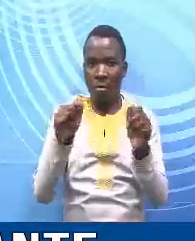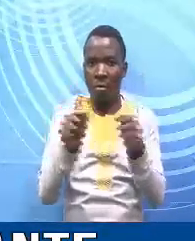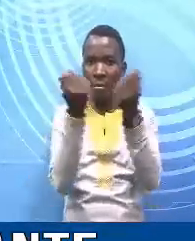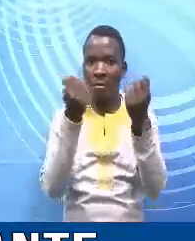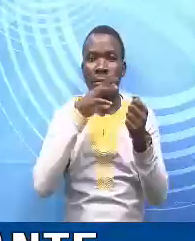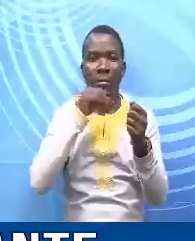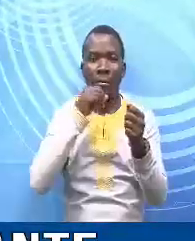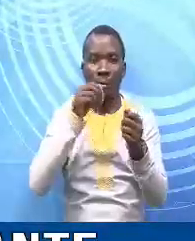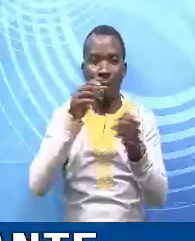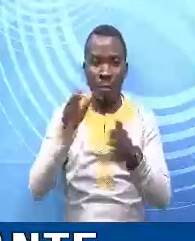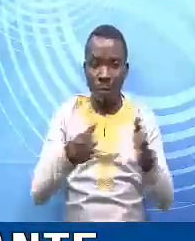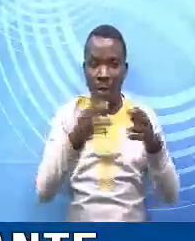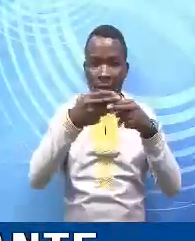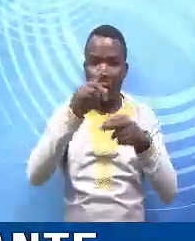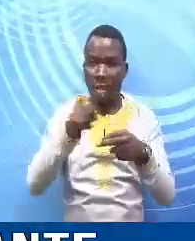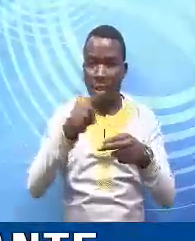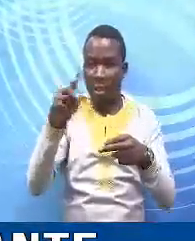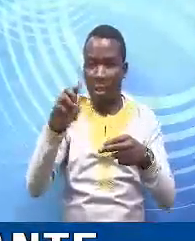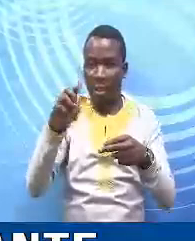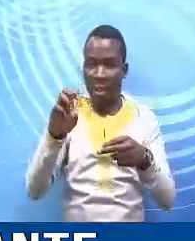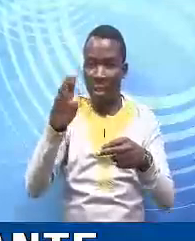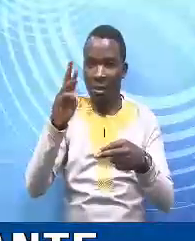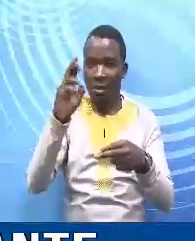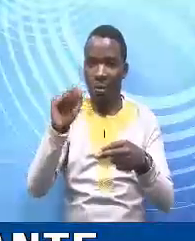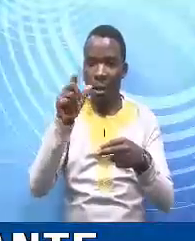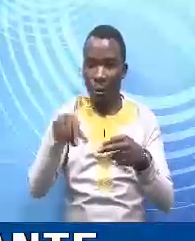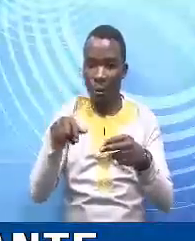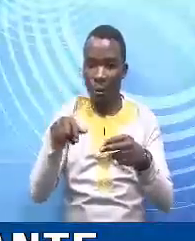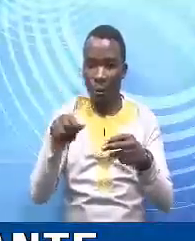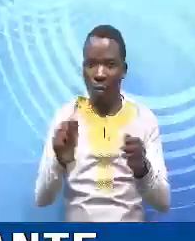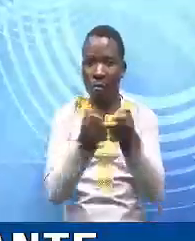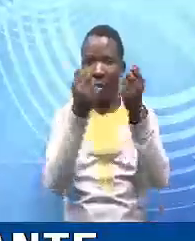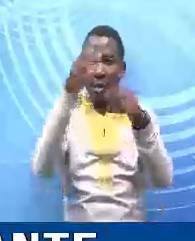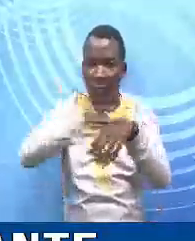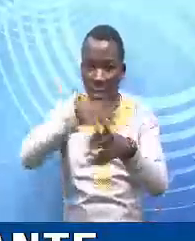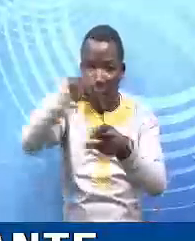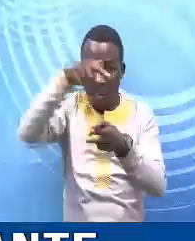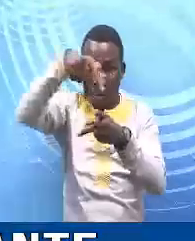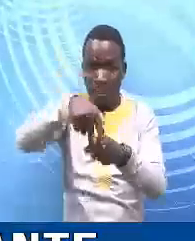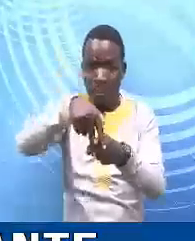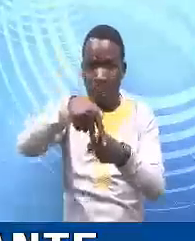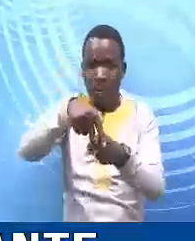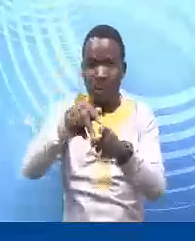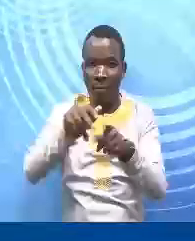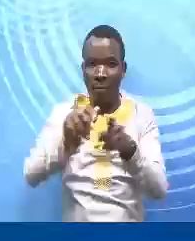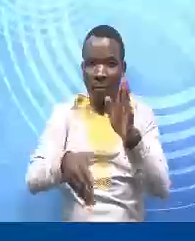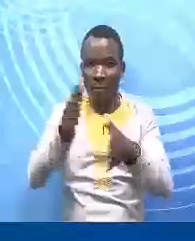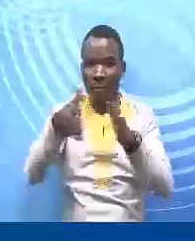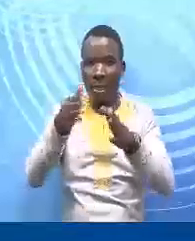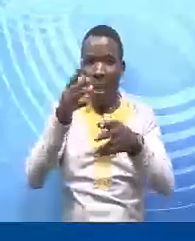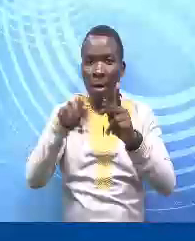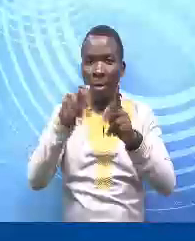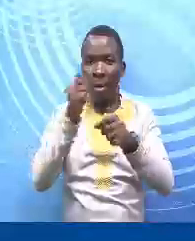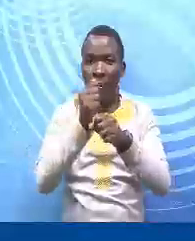nzira y'abagenzi hazwi nka zebra crossing. Wagonze yahise afata moto arirukanka, hanyuma abakorera ku iposita mu mujyi wa Kigali